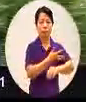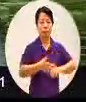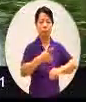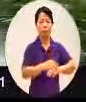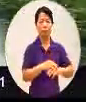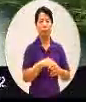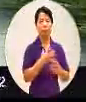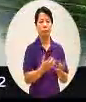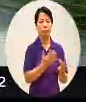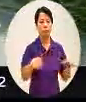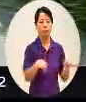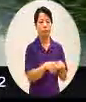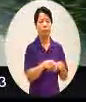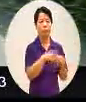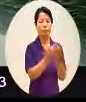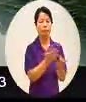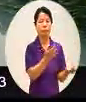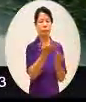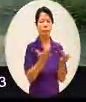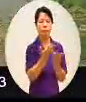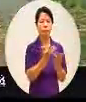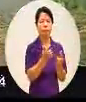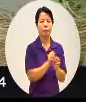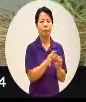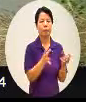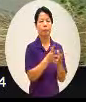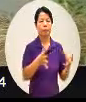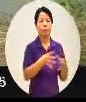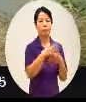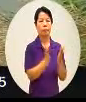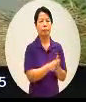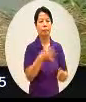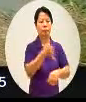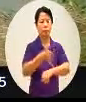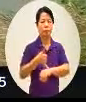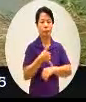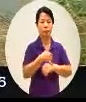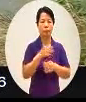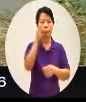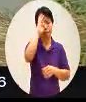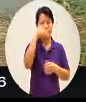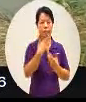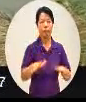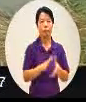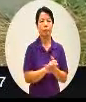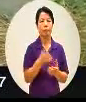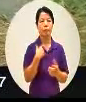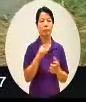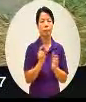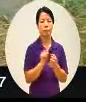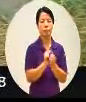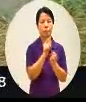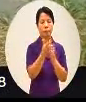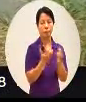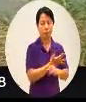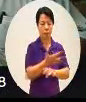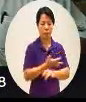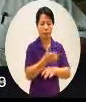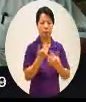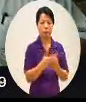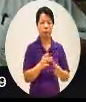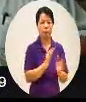河宽缩减、杂草布袋莲丛生、登革热蠢动，像是一条隐身在都会丛林的臭水